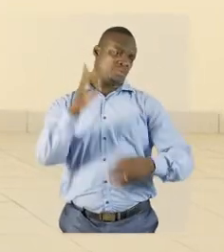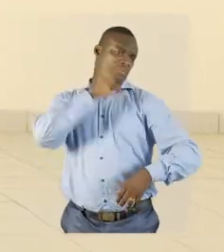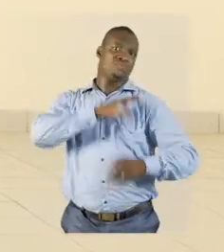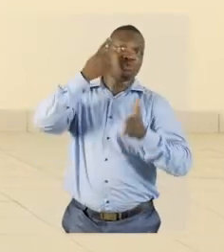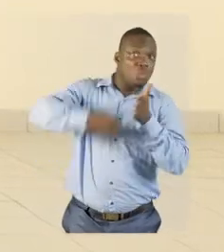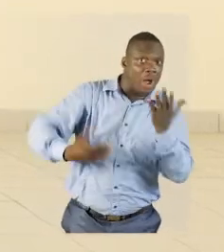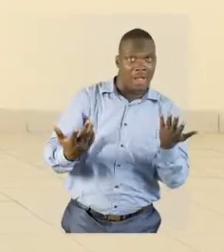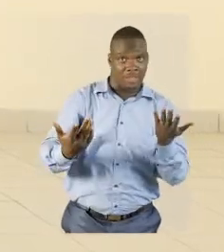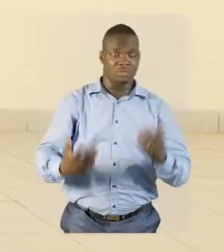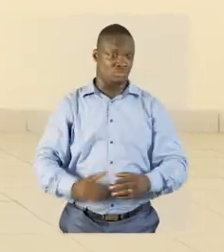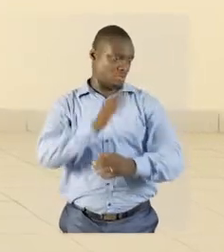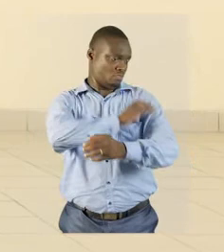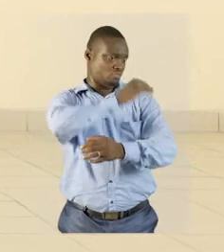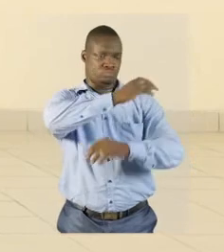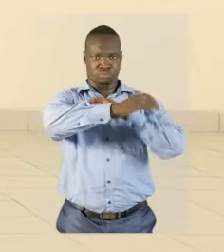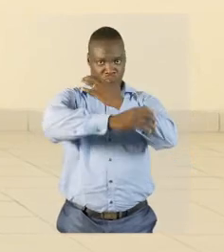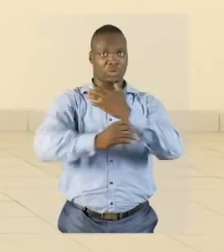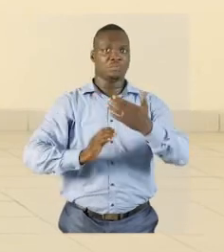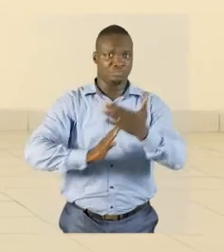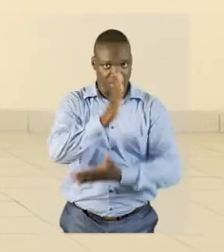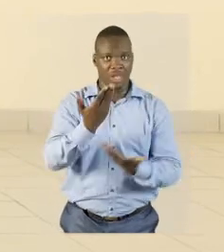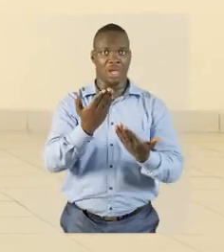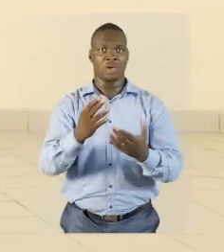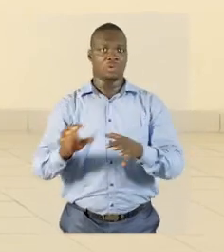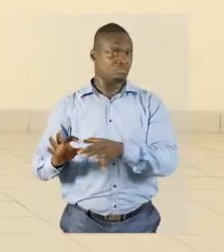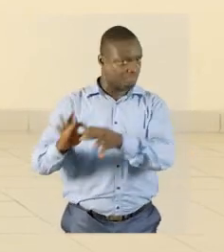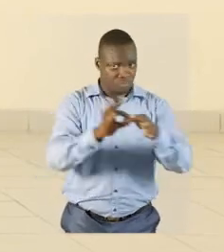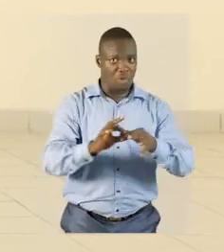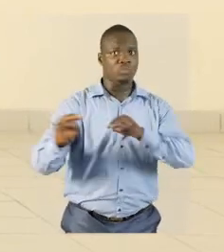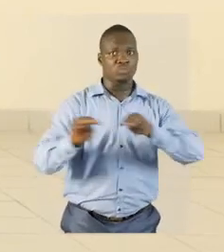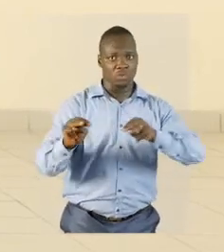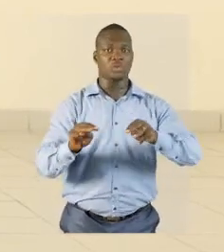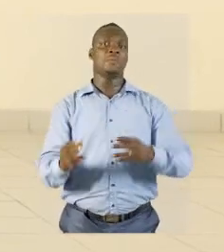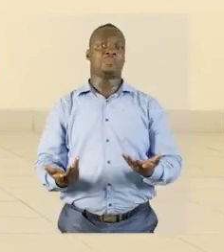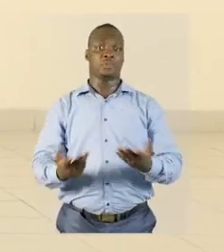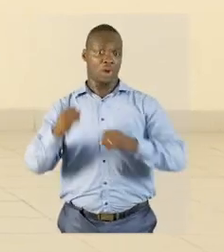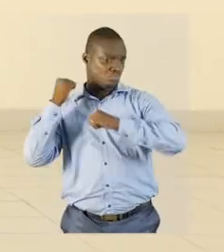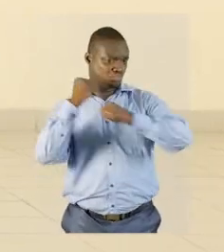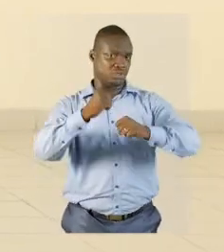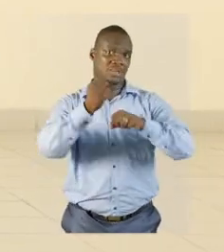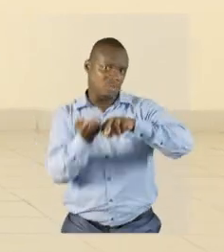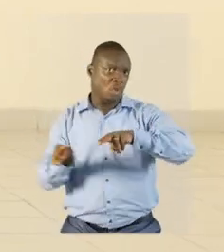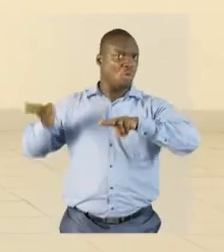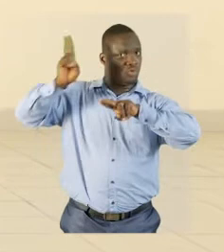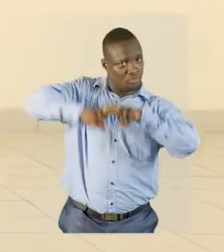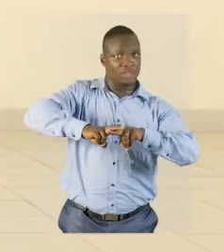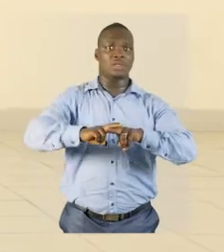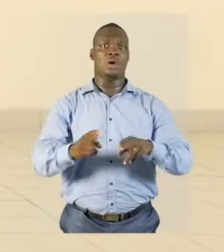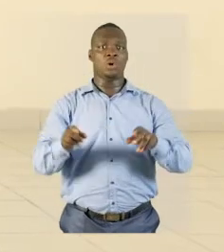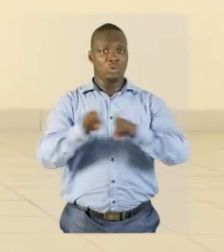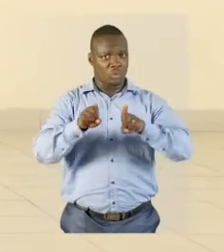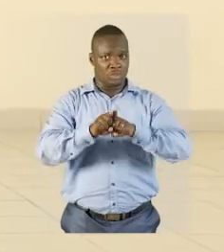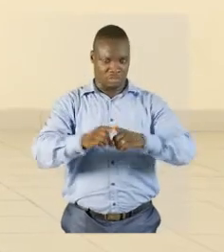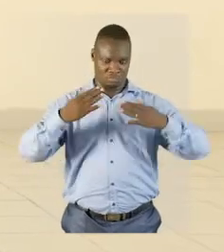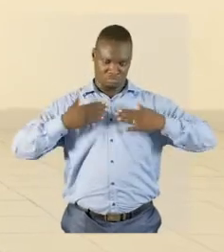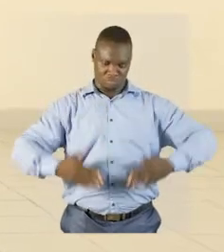masse musculaire, la coordination motrice, augmenter la puissance, renforcer la condition physique et surtout